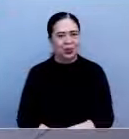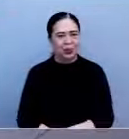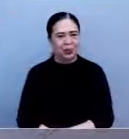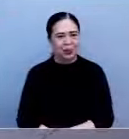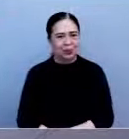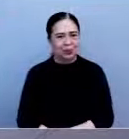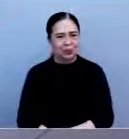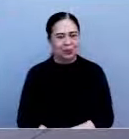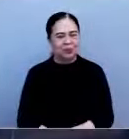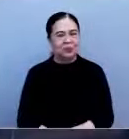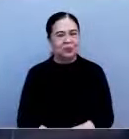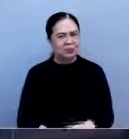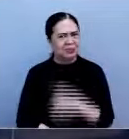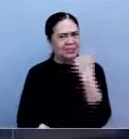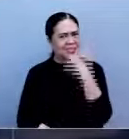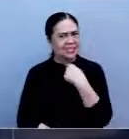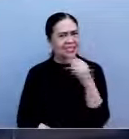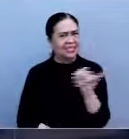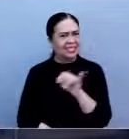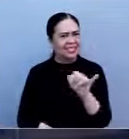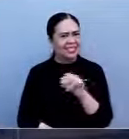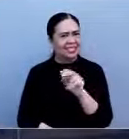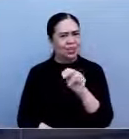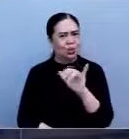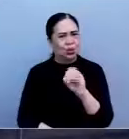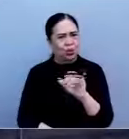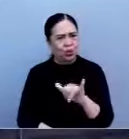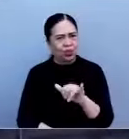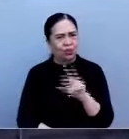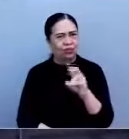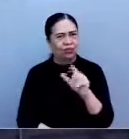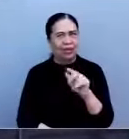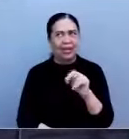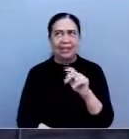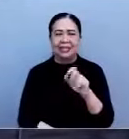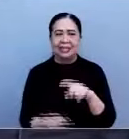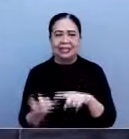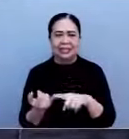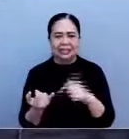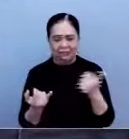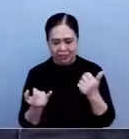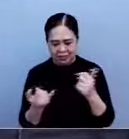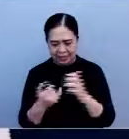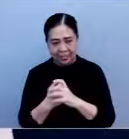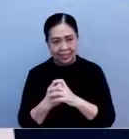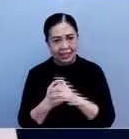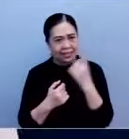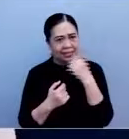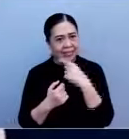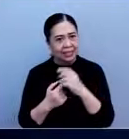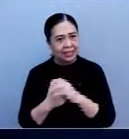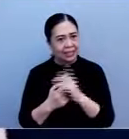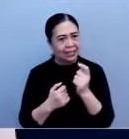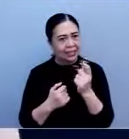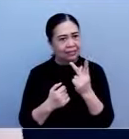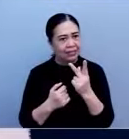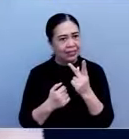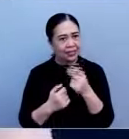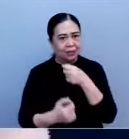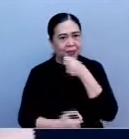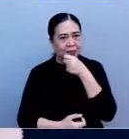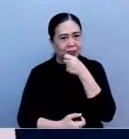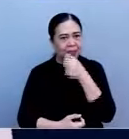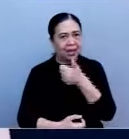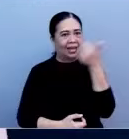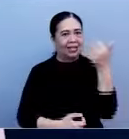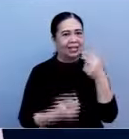nagsasabi. Kamukha mo. Sir Nui. Sino pa? Dami. Saka yung TV, ano, newscaster din sa ibang